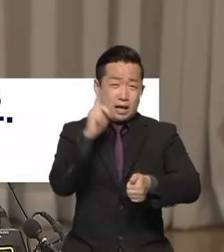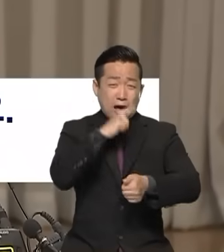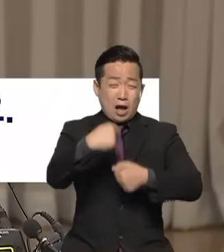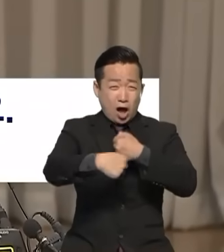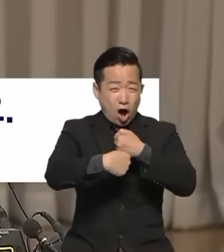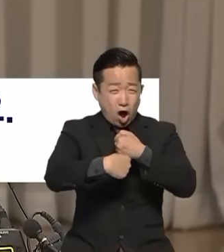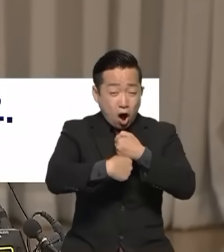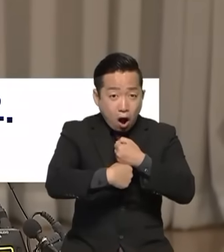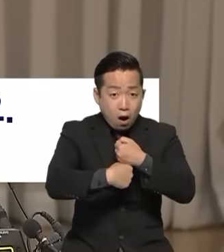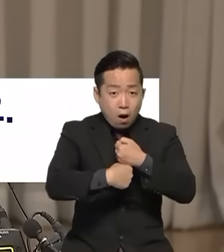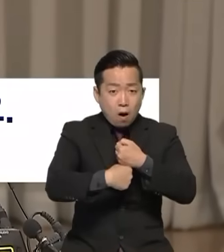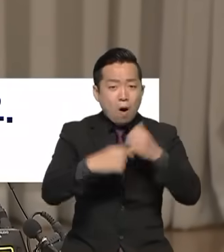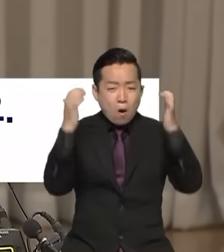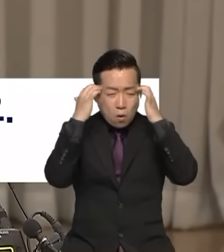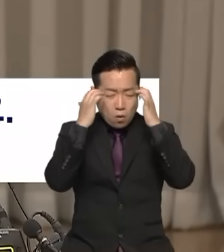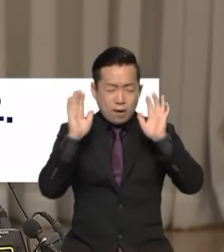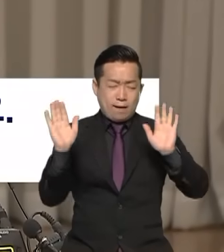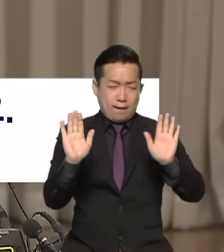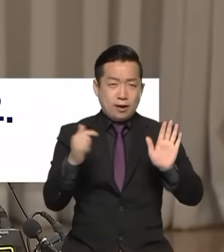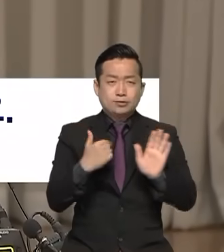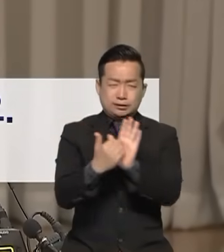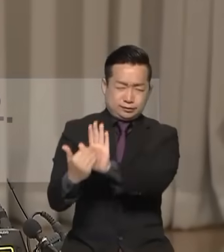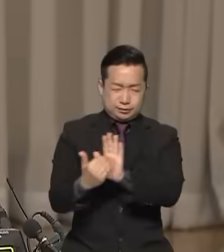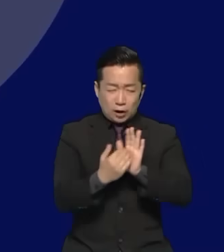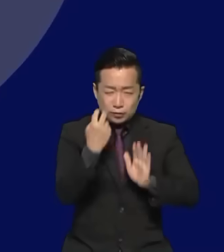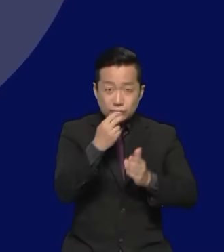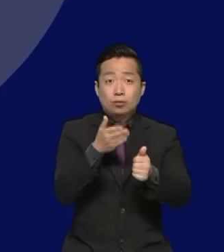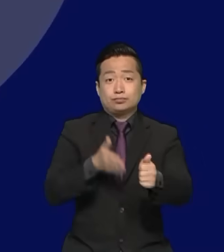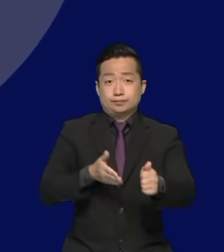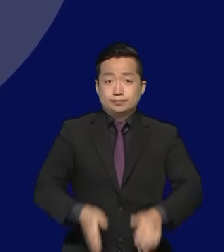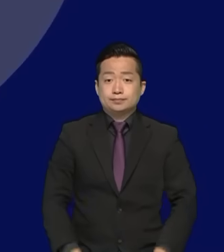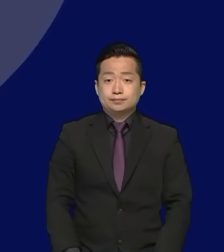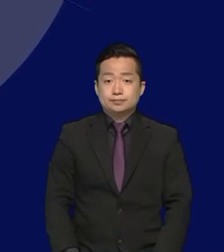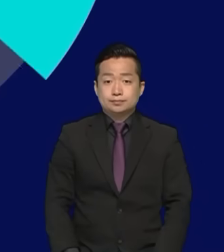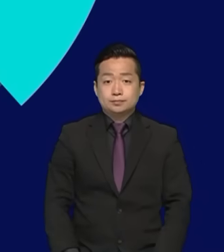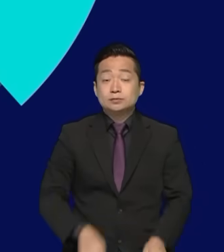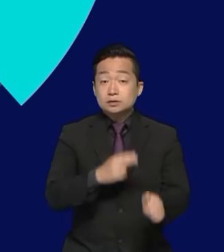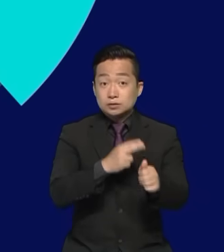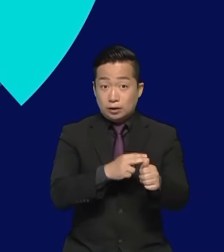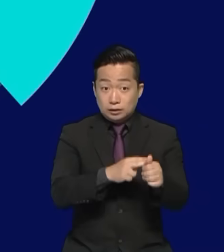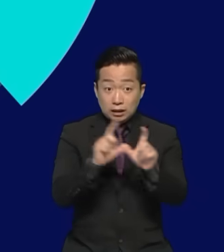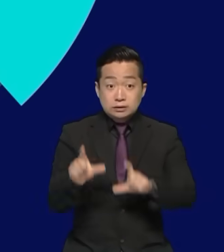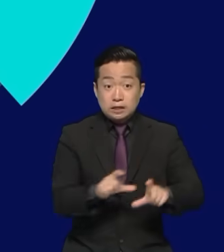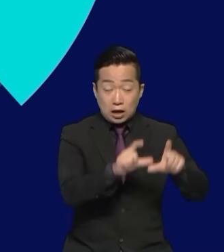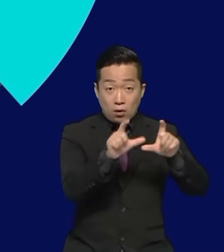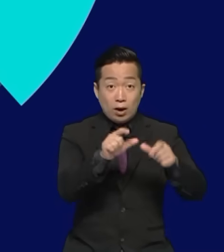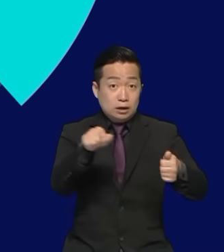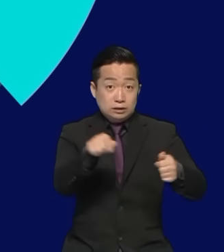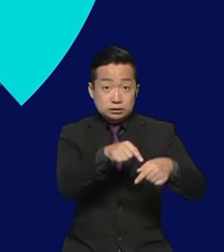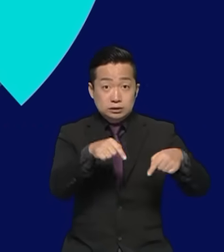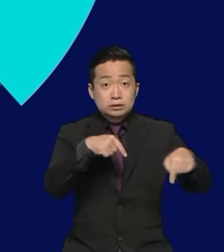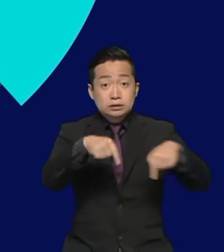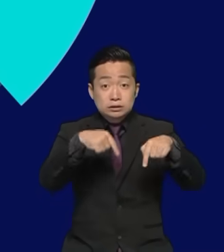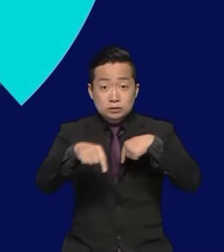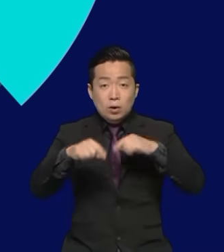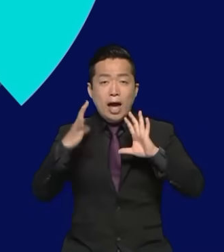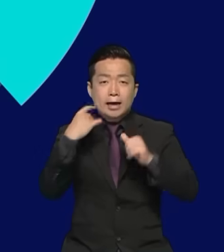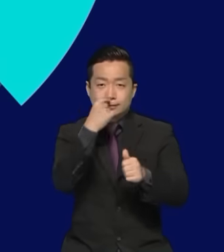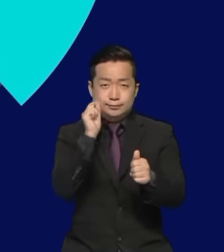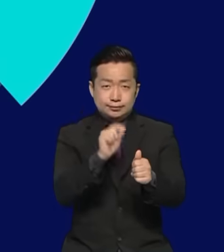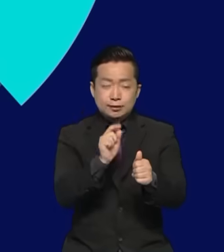민원에 시달리고 고통받지 않도록 저희들을 지켜 주십시오 특히 교사의 생활 지도를 무조건 아동학대라고